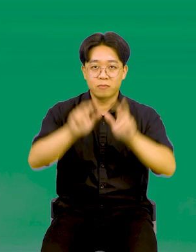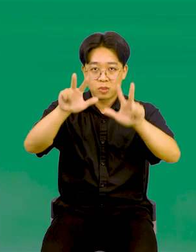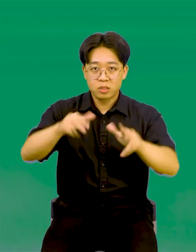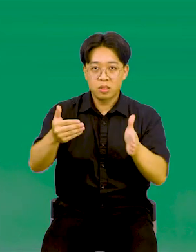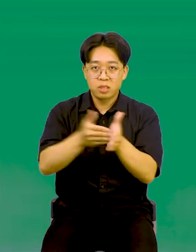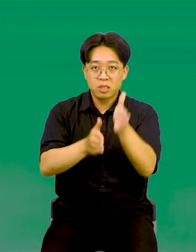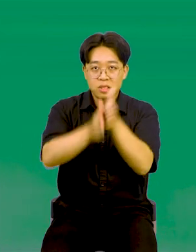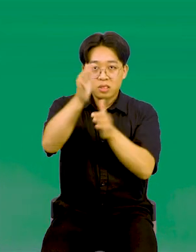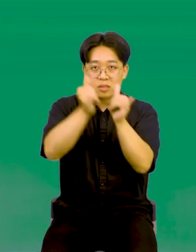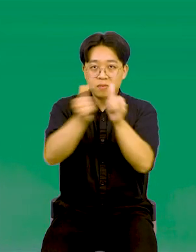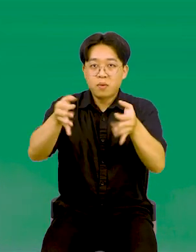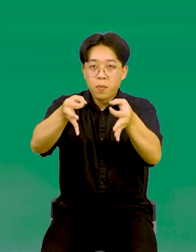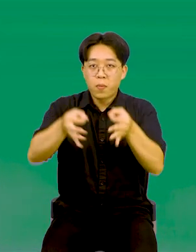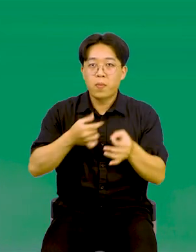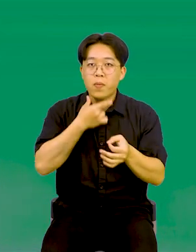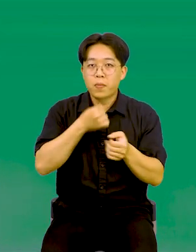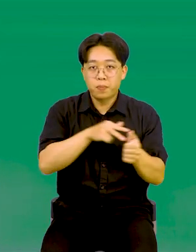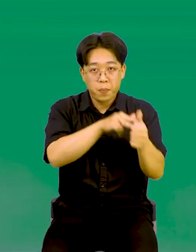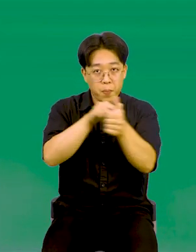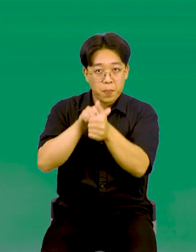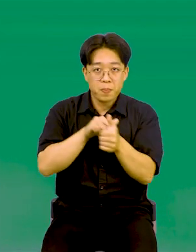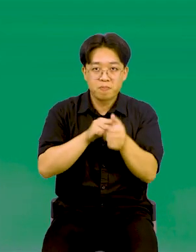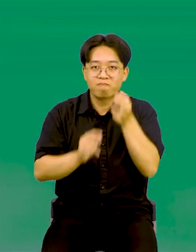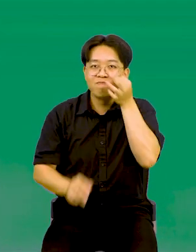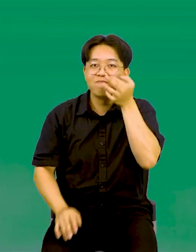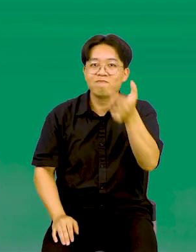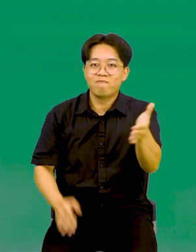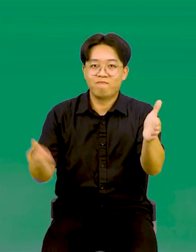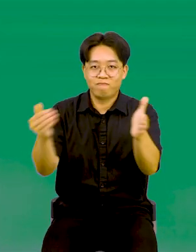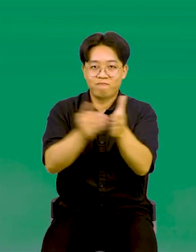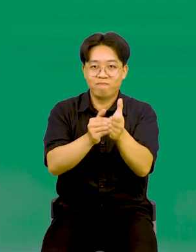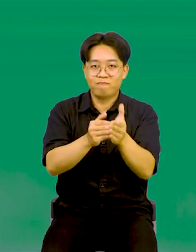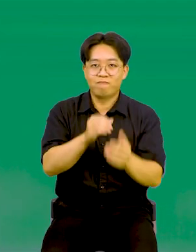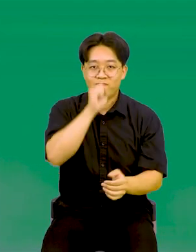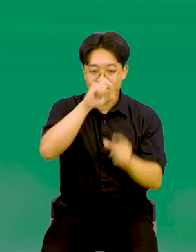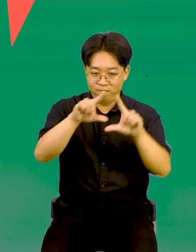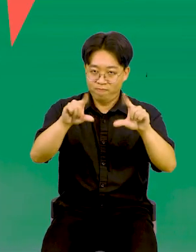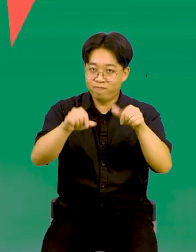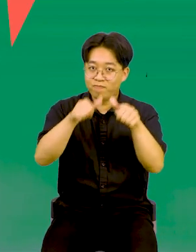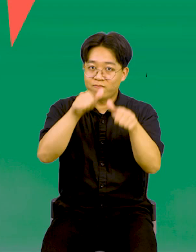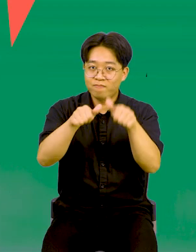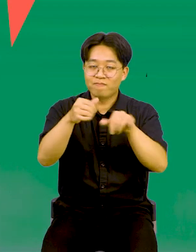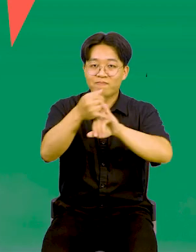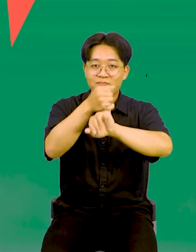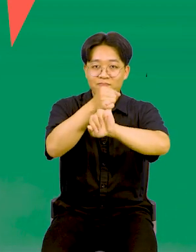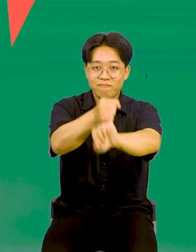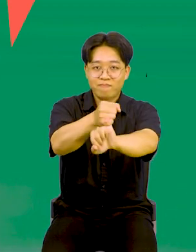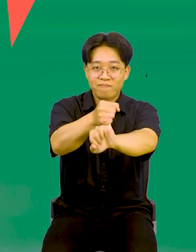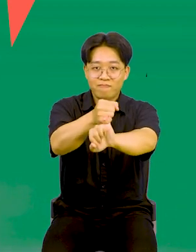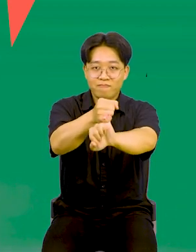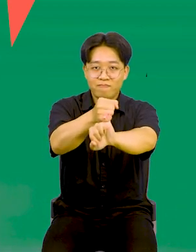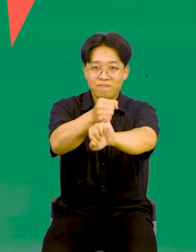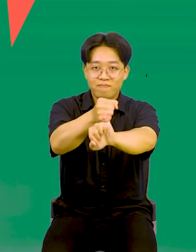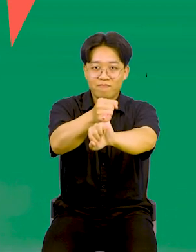지금까지 광명시민이 클릭하고 싶은 정보만담은 광명클릭이었습니다. 좋아요, 강클해주세요.